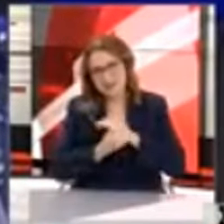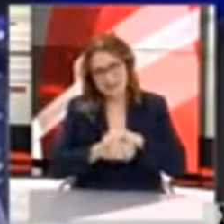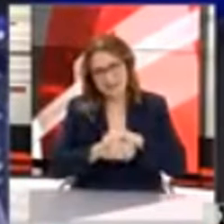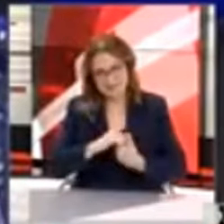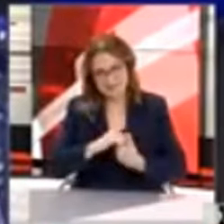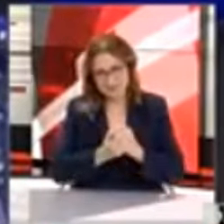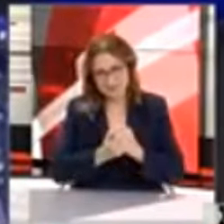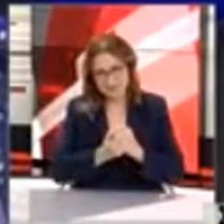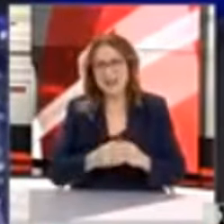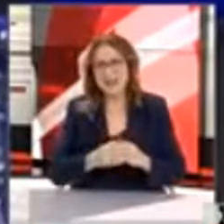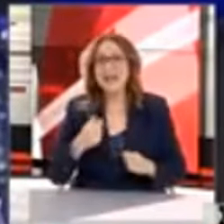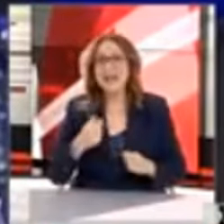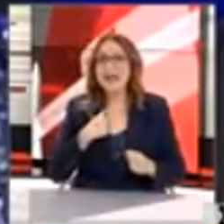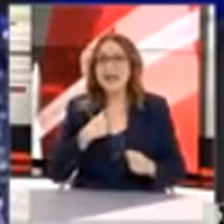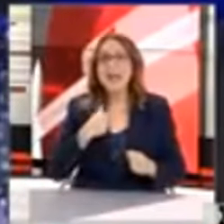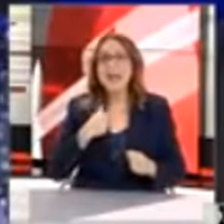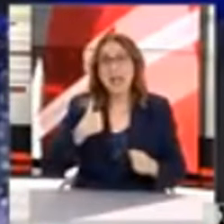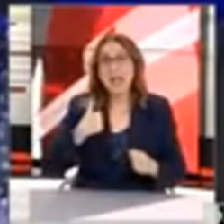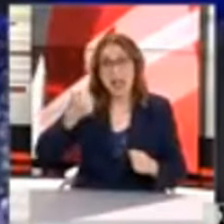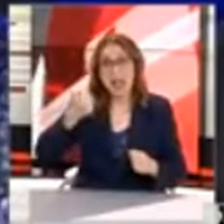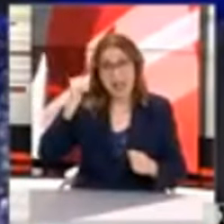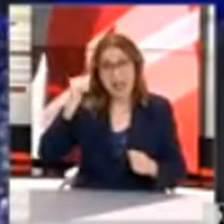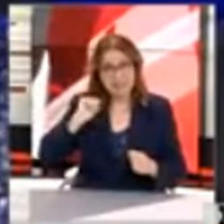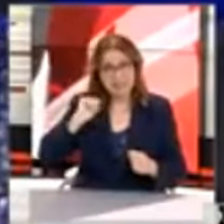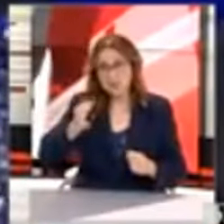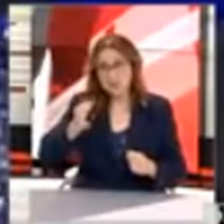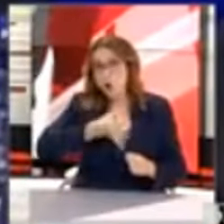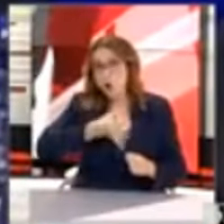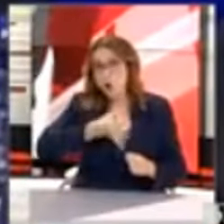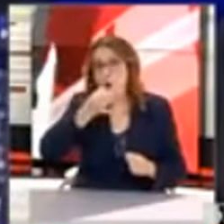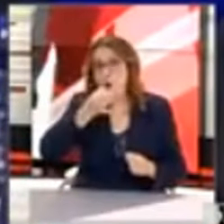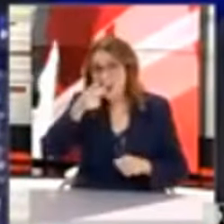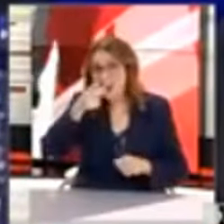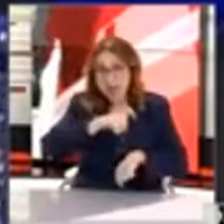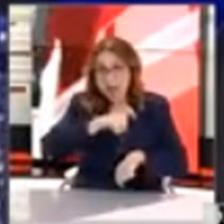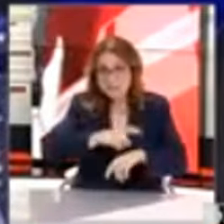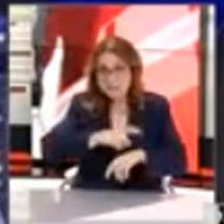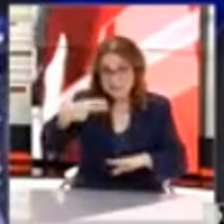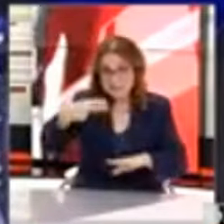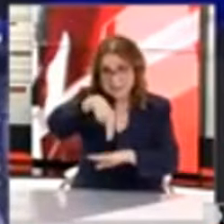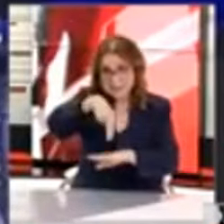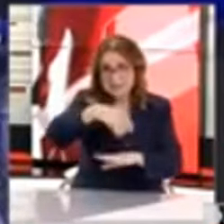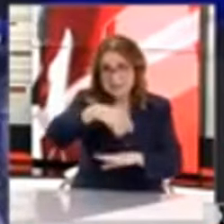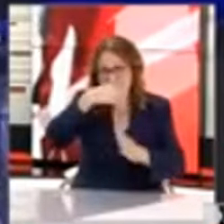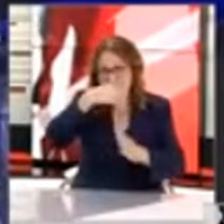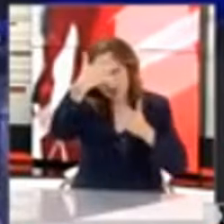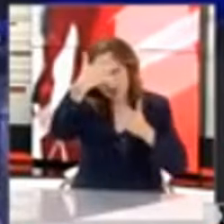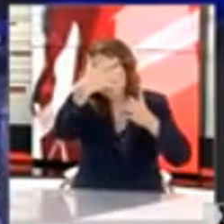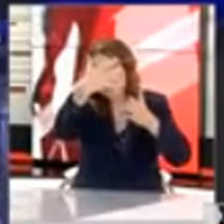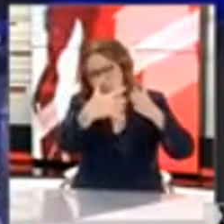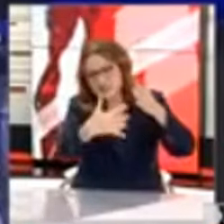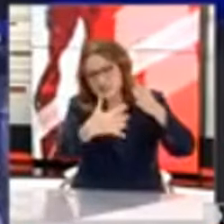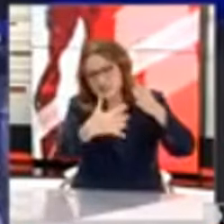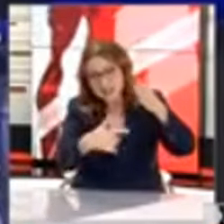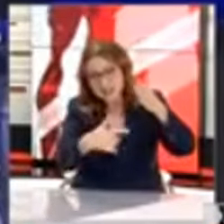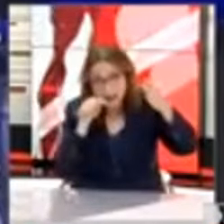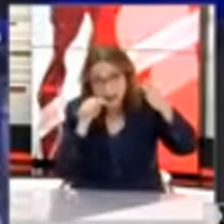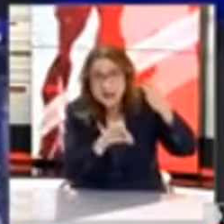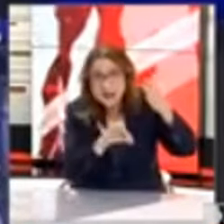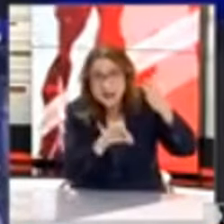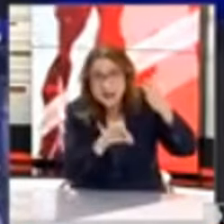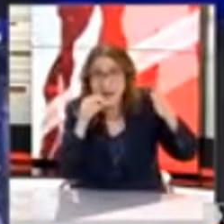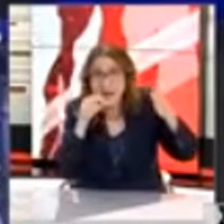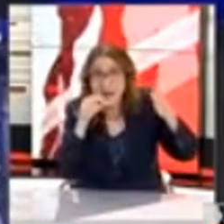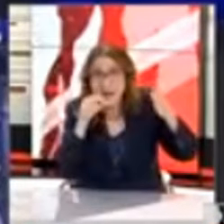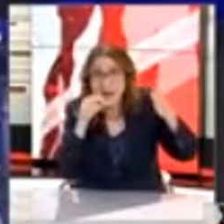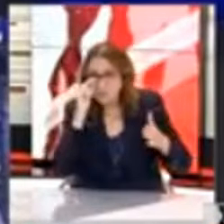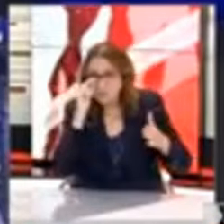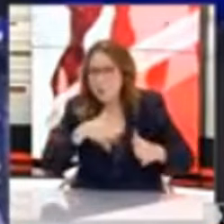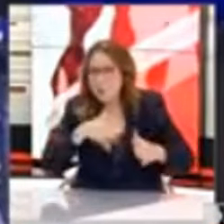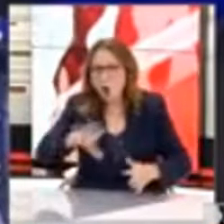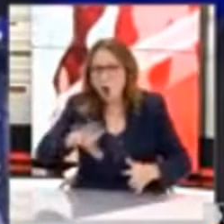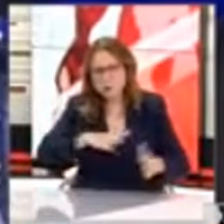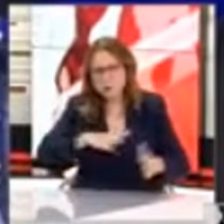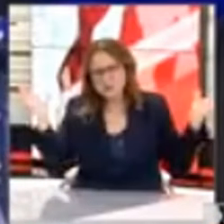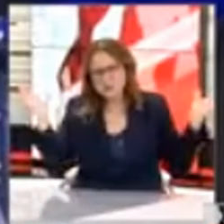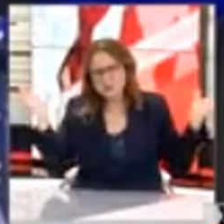πιο θερμό χειροκρότημα στη χθεσινή σας ομιλία το λάβατε όταν αναφερθήκατε στο θέμα αυτό και όταν δώσατε τη διαβεβαίωση ότι